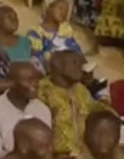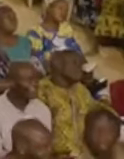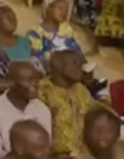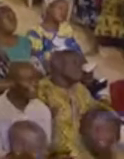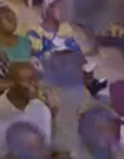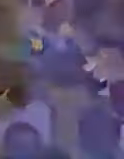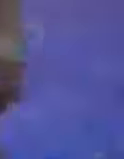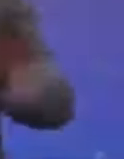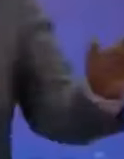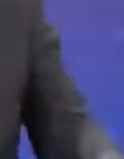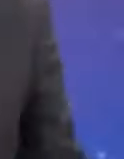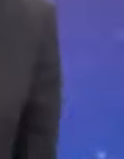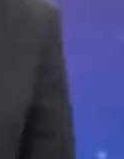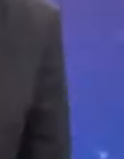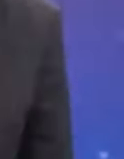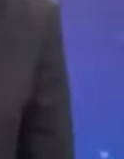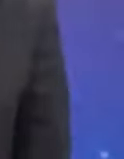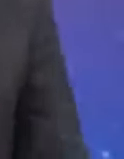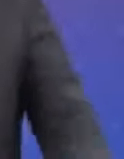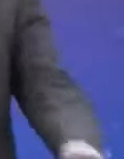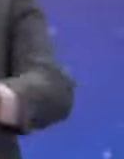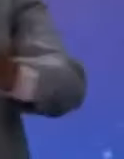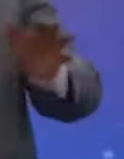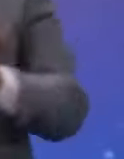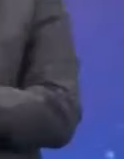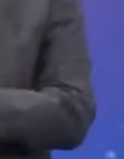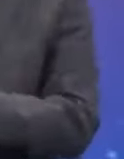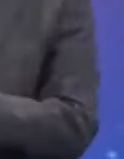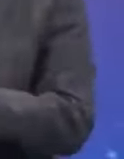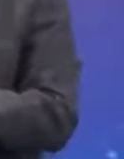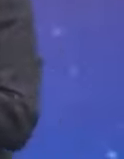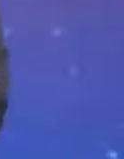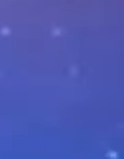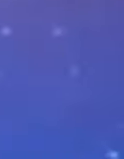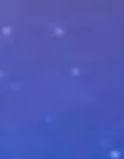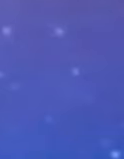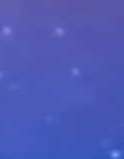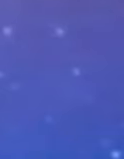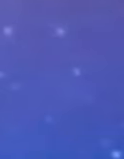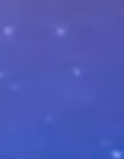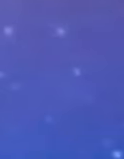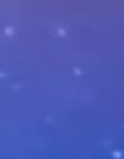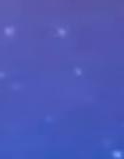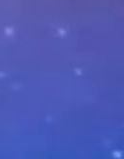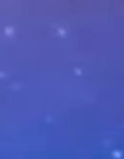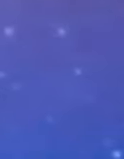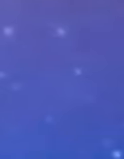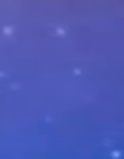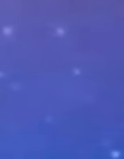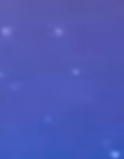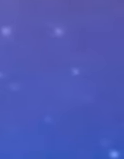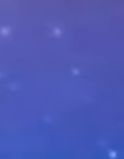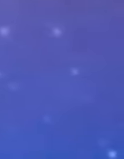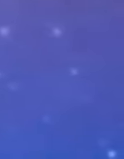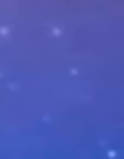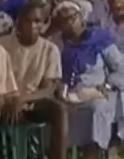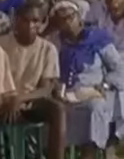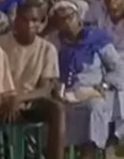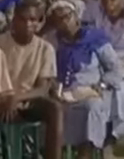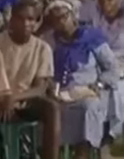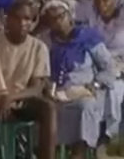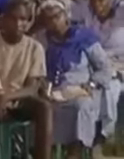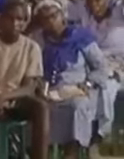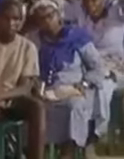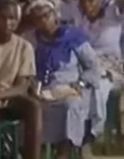partout toute partie de ta vie toute partie de ton corps il fera tout ta merveille